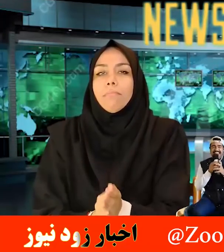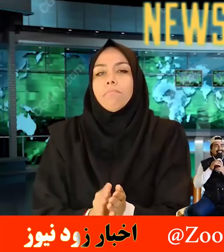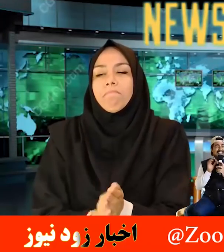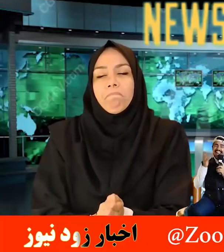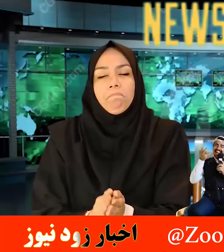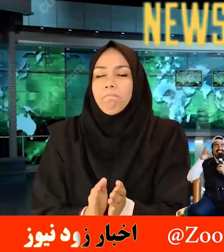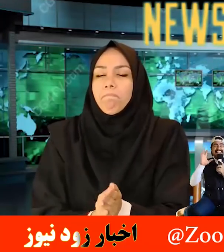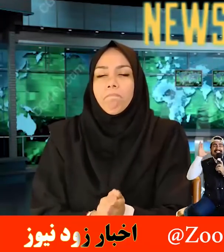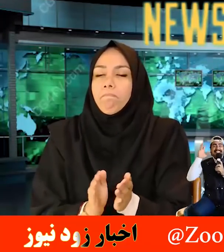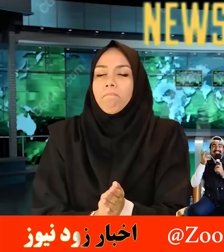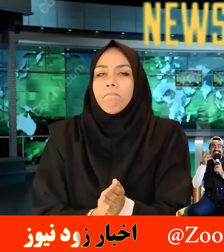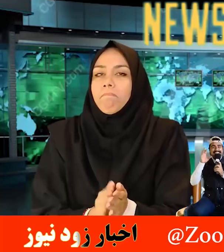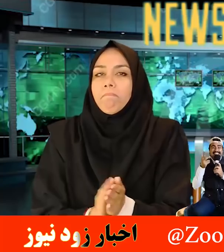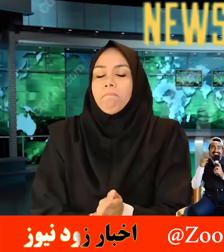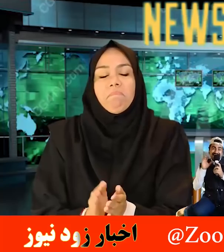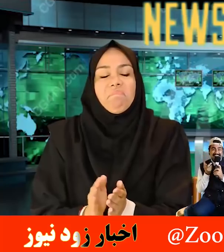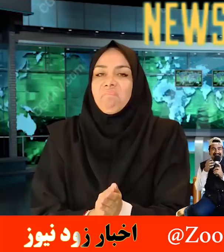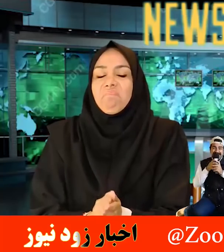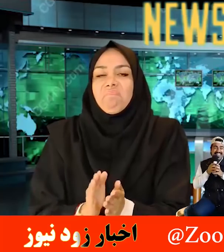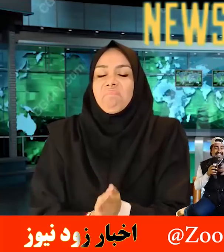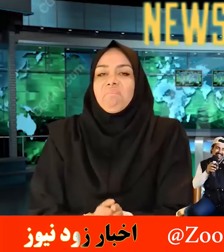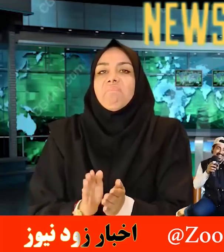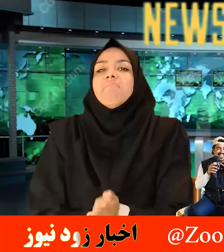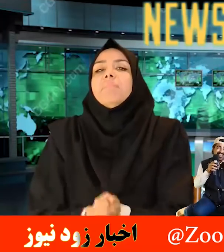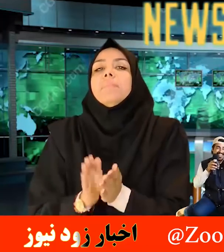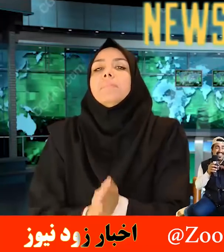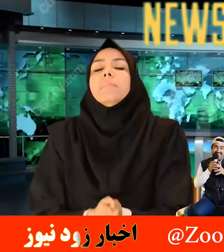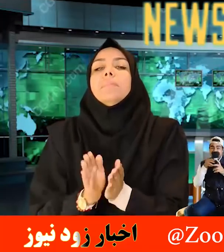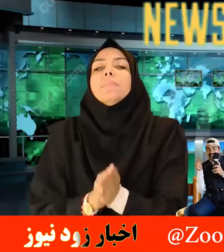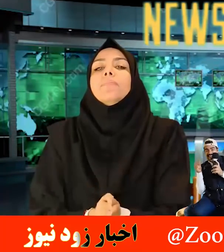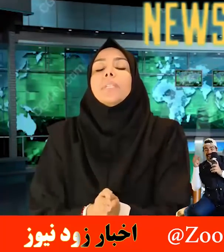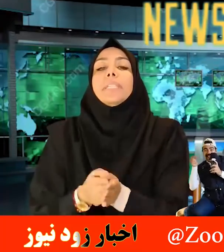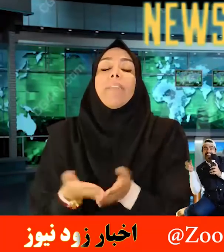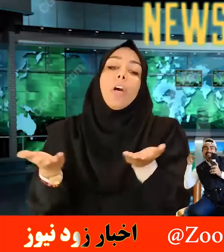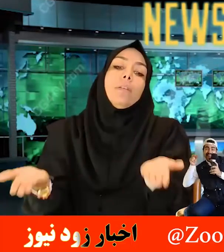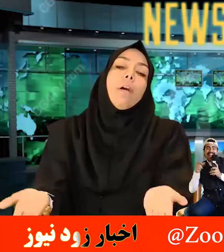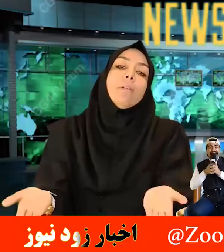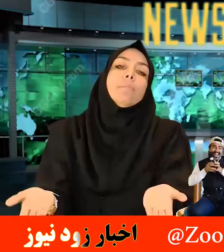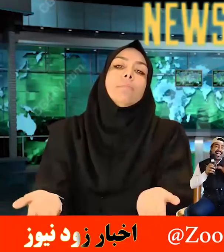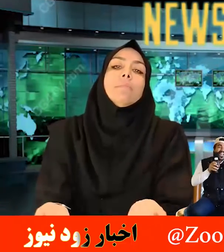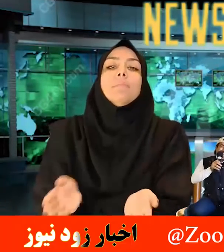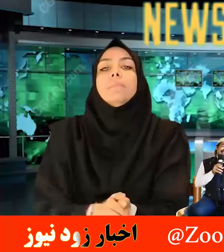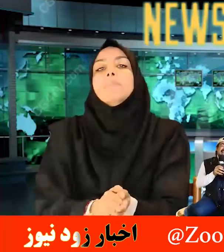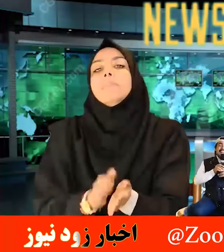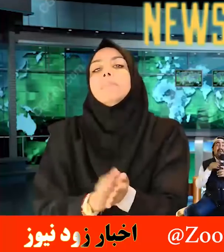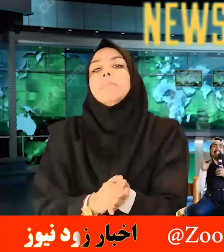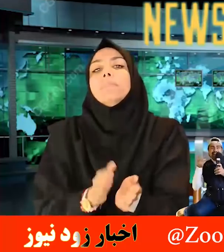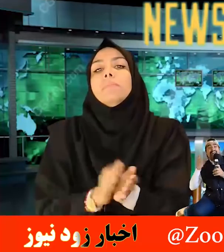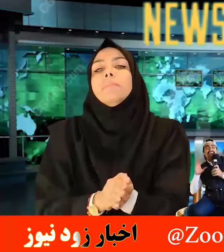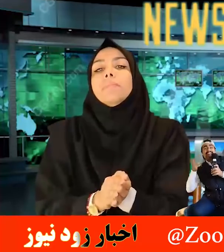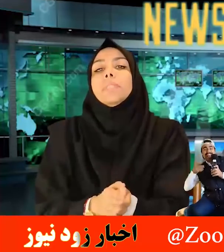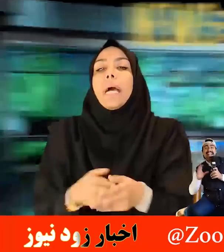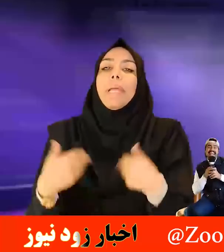ملت بیکار، با این اوضاع بازار دیگه حالی به آدم میمونه؟ نه والا. احوالی به